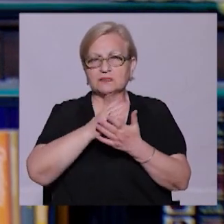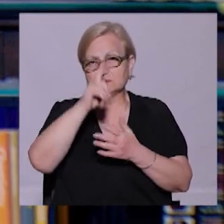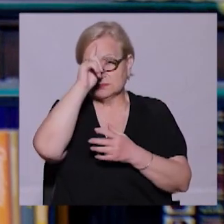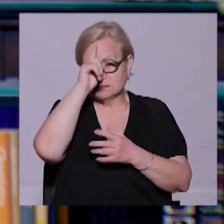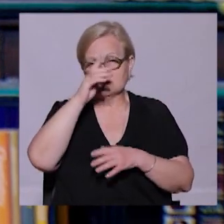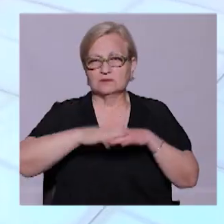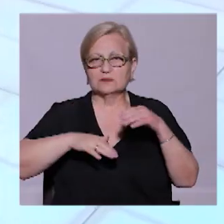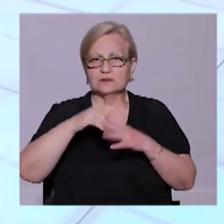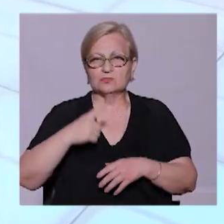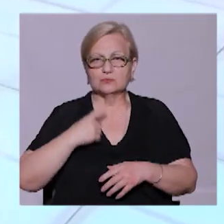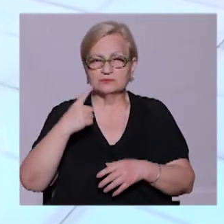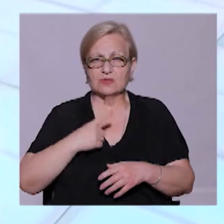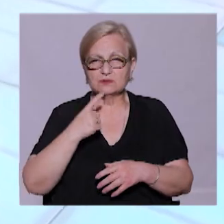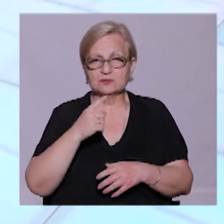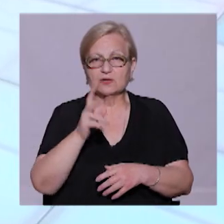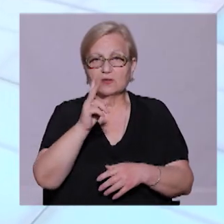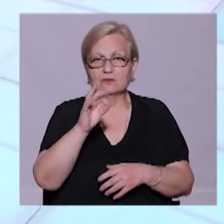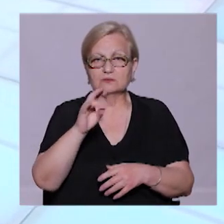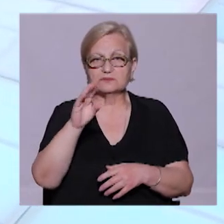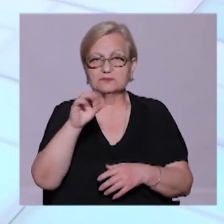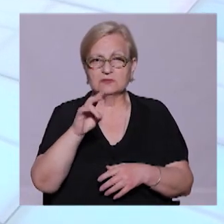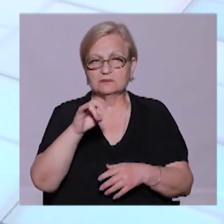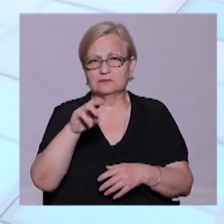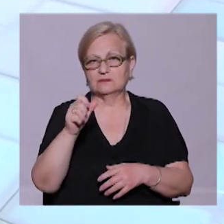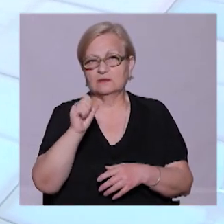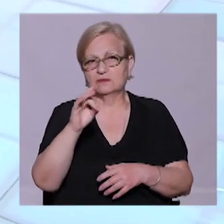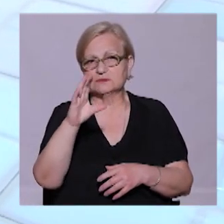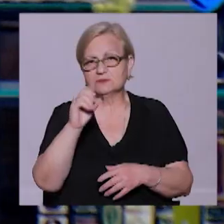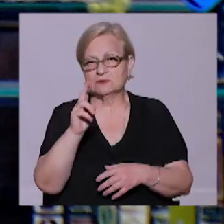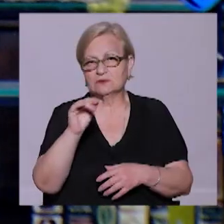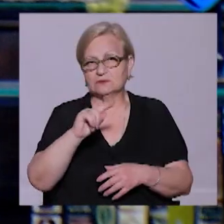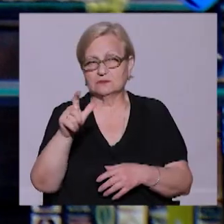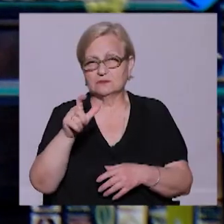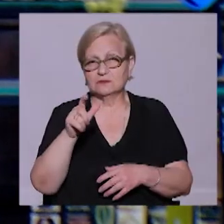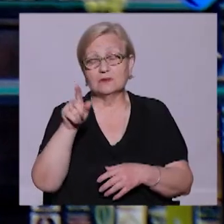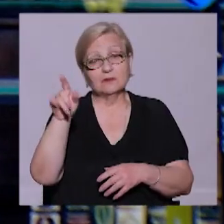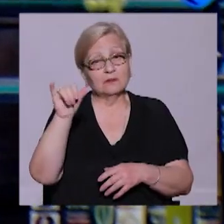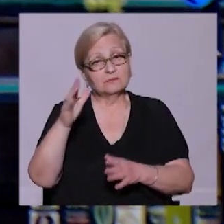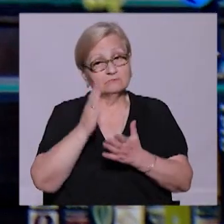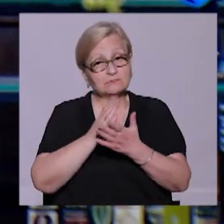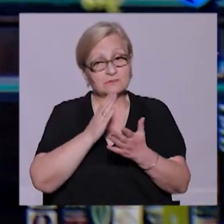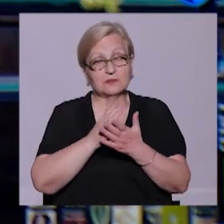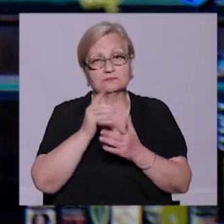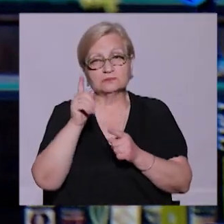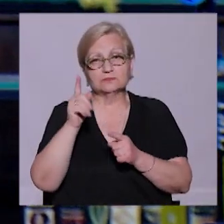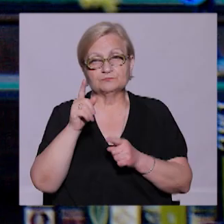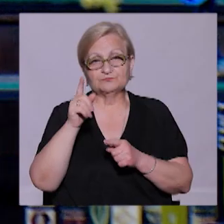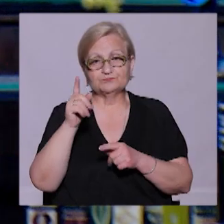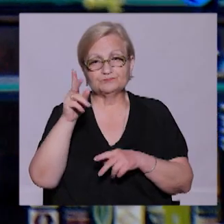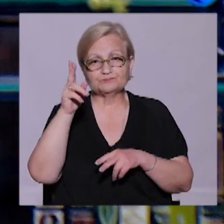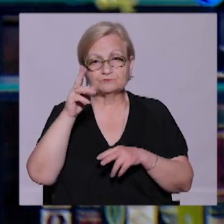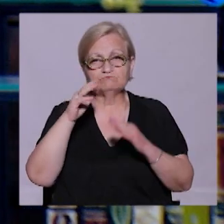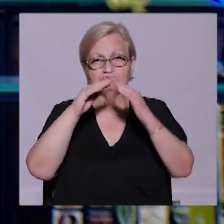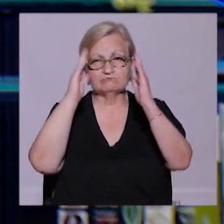ხუროთმოძღვარი კონსტანტინე არსაკიძე. რომანს აქვს უცნაური აგებულება, ის